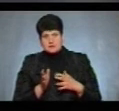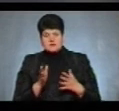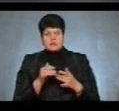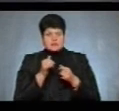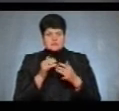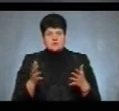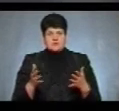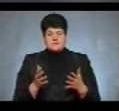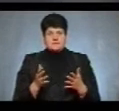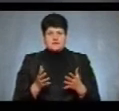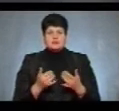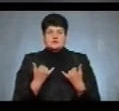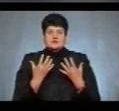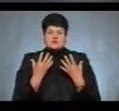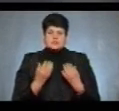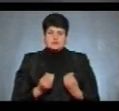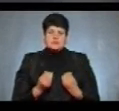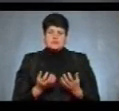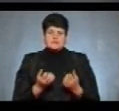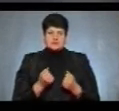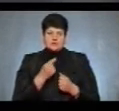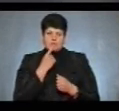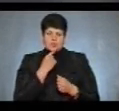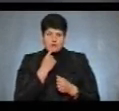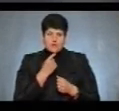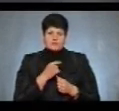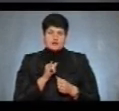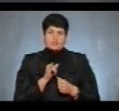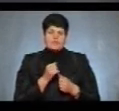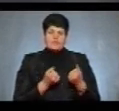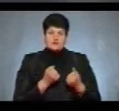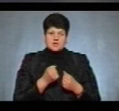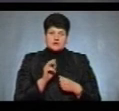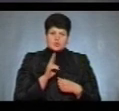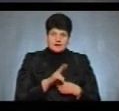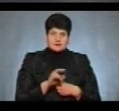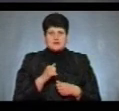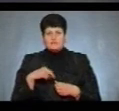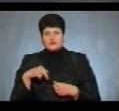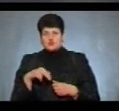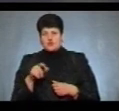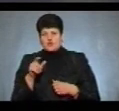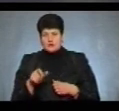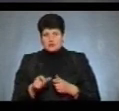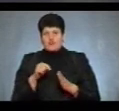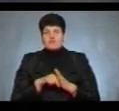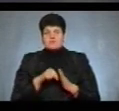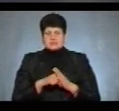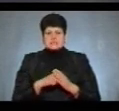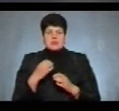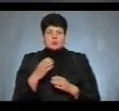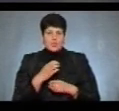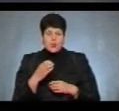змогла уникнути. На сьогоднішній день взято забір крові, як і водія тролейбуса, також пішохода щодо вмісту алкоголю,